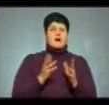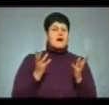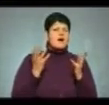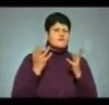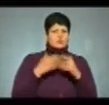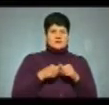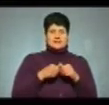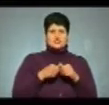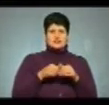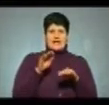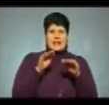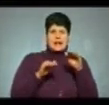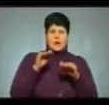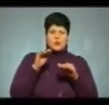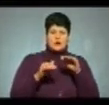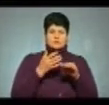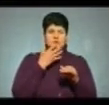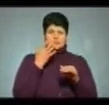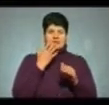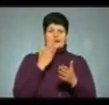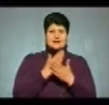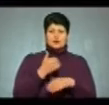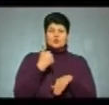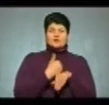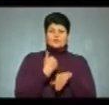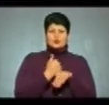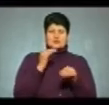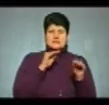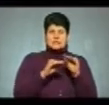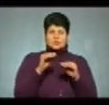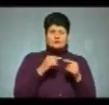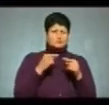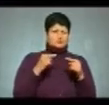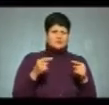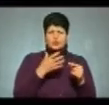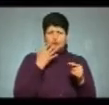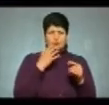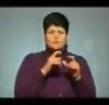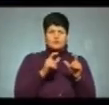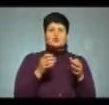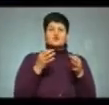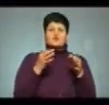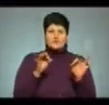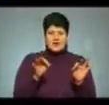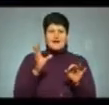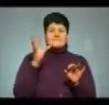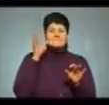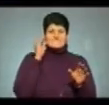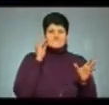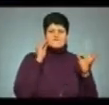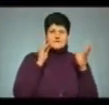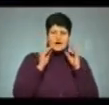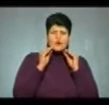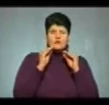Автоматичний регулятор теплового потоку, що є основною складовою будь-якого теплового пункту, дозволяє враховувати